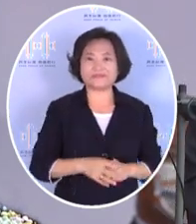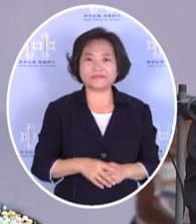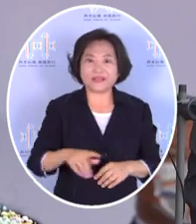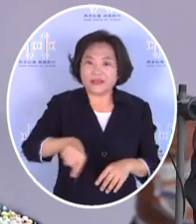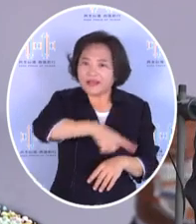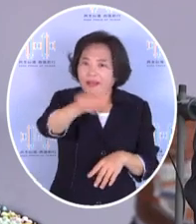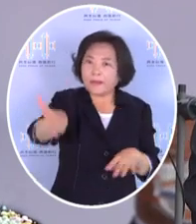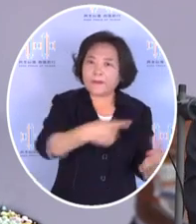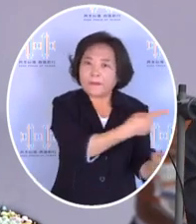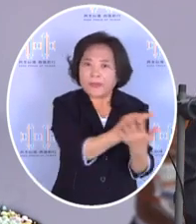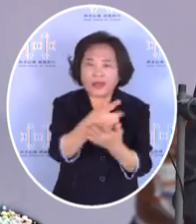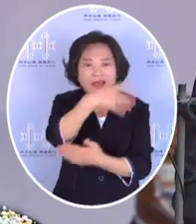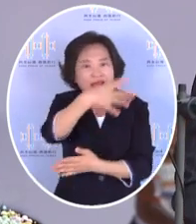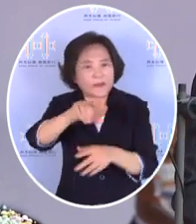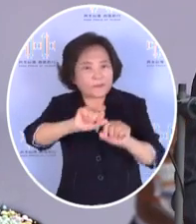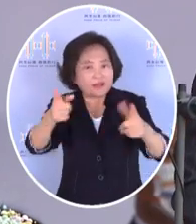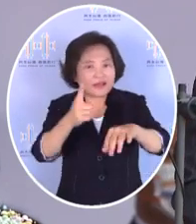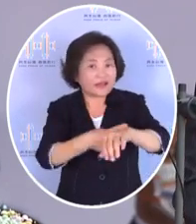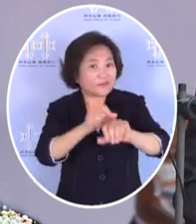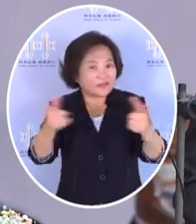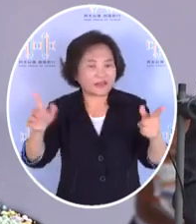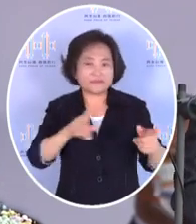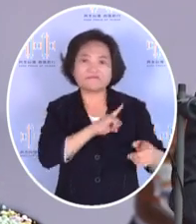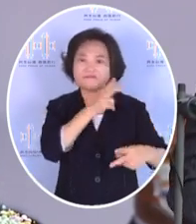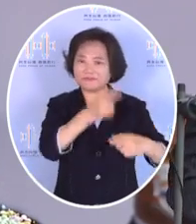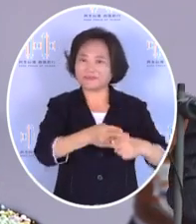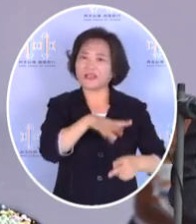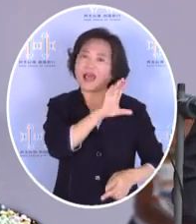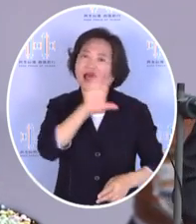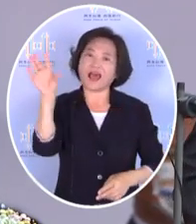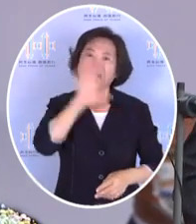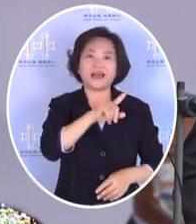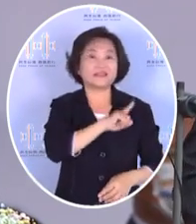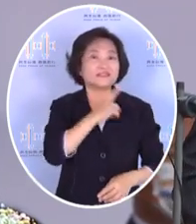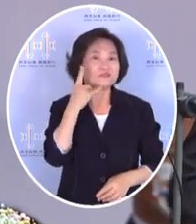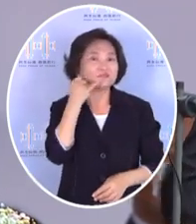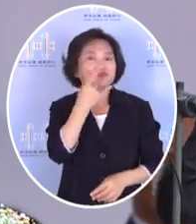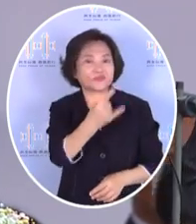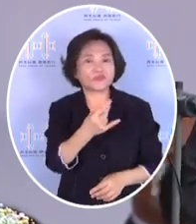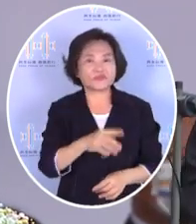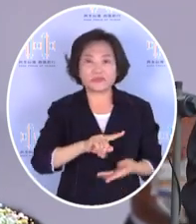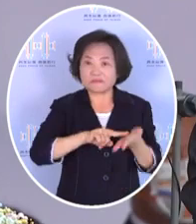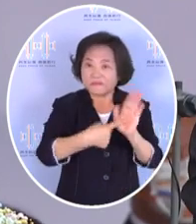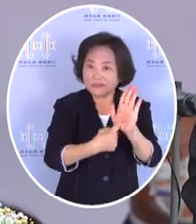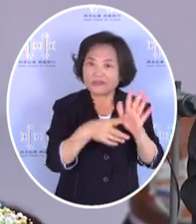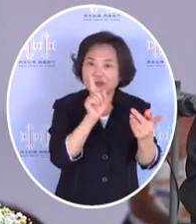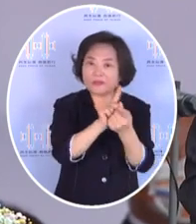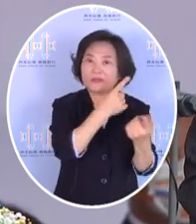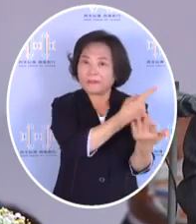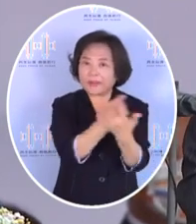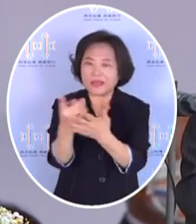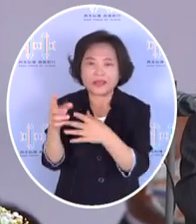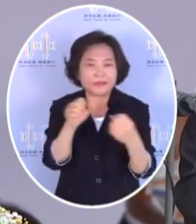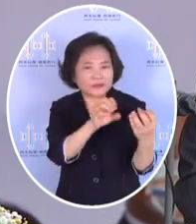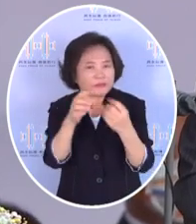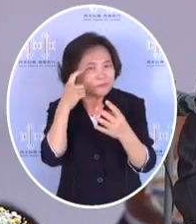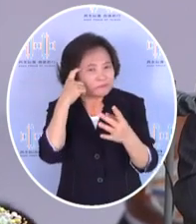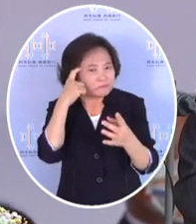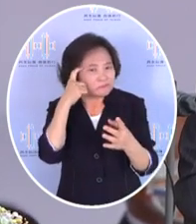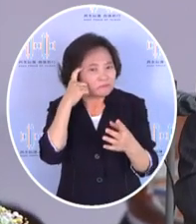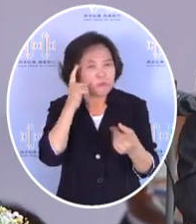们用各种曲风自信地唱出自己的母语，呈现出对各种议题的价值